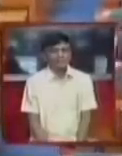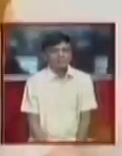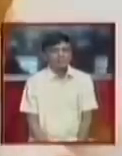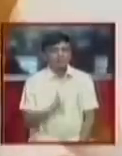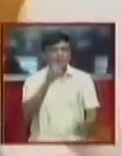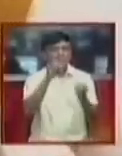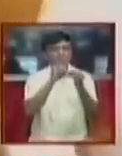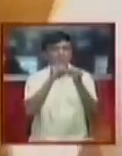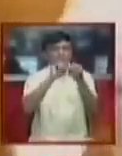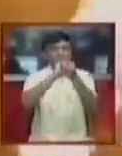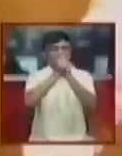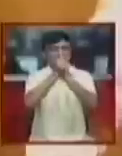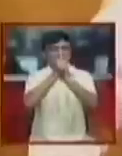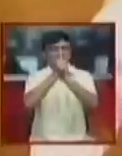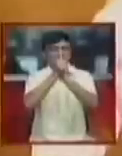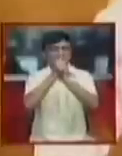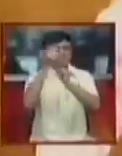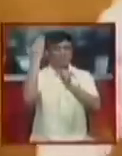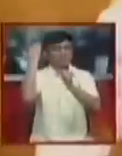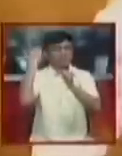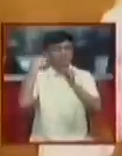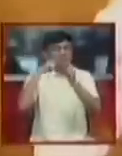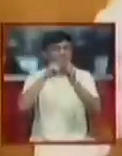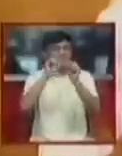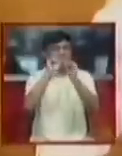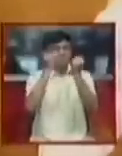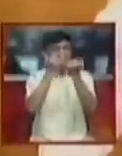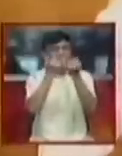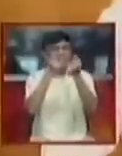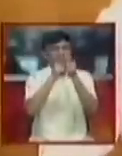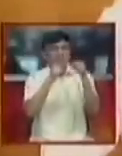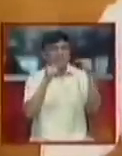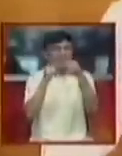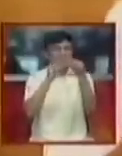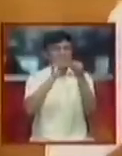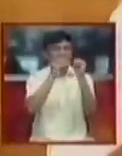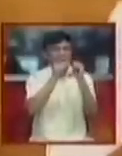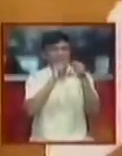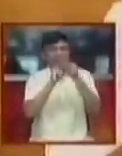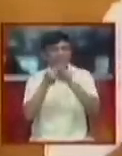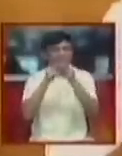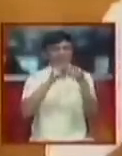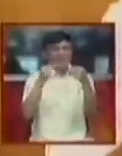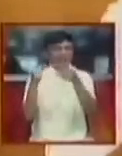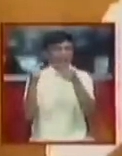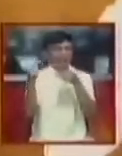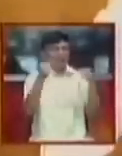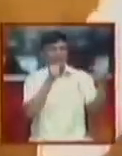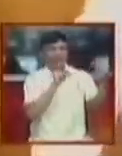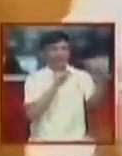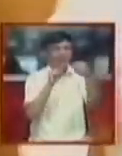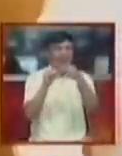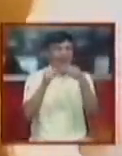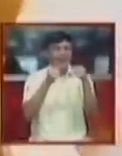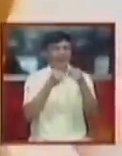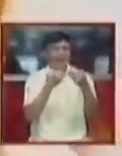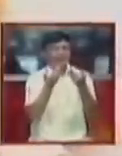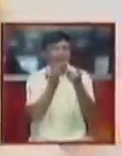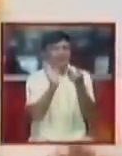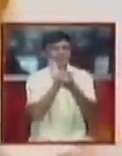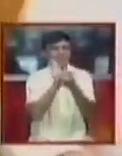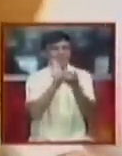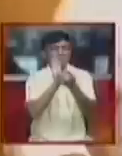Isa pa pong pagbabago. Dati ang mga ahensya, kanya-kanyang habulan ng numero, kanya-kanyang agenda, kanya-kanyang